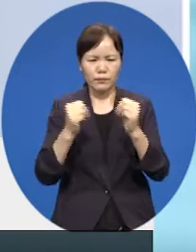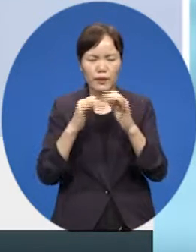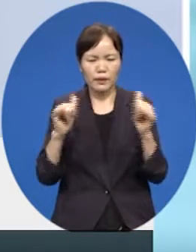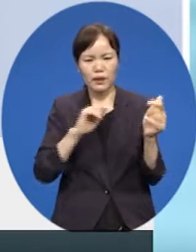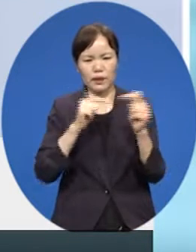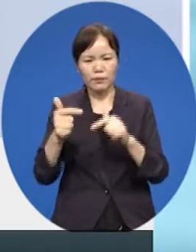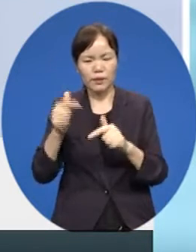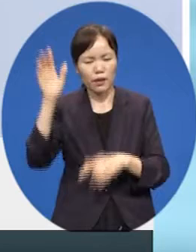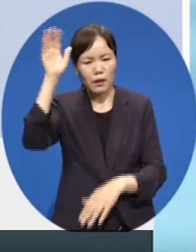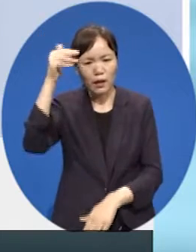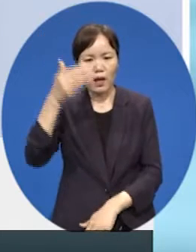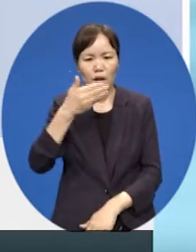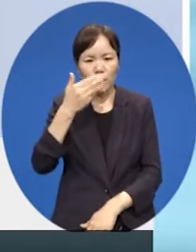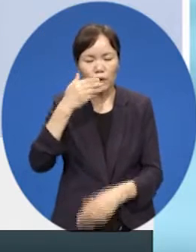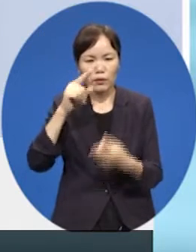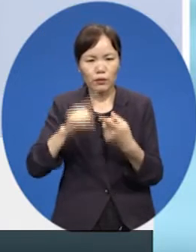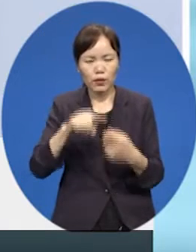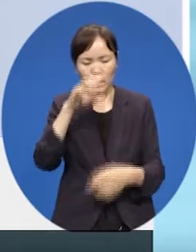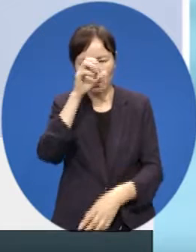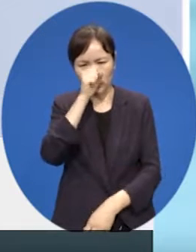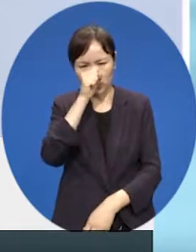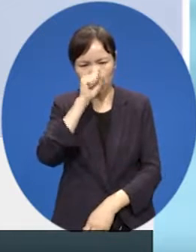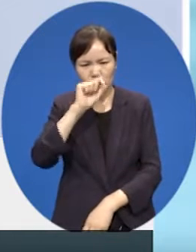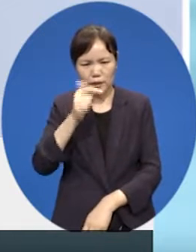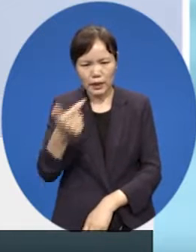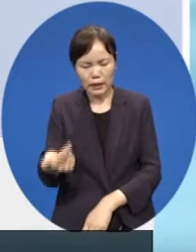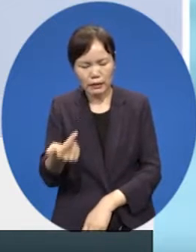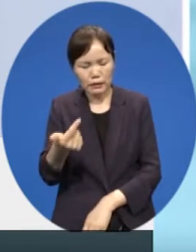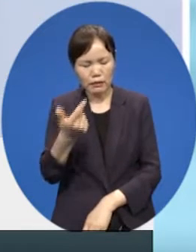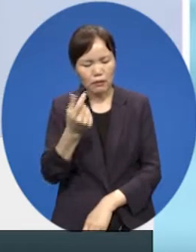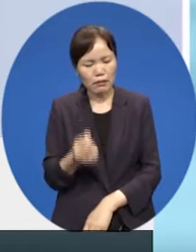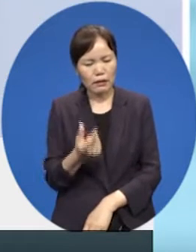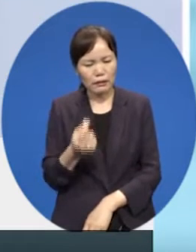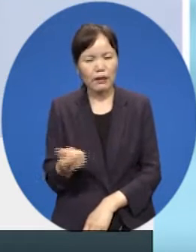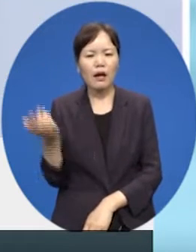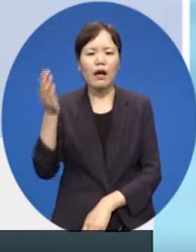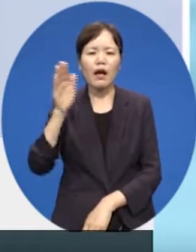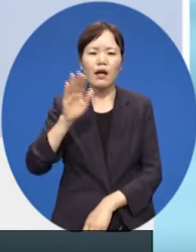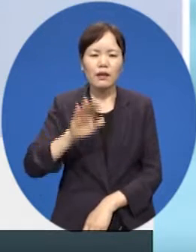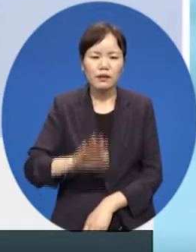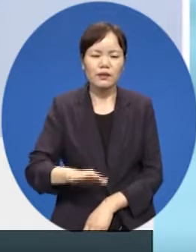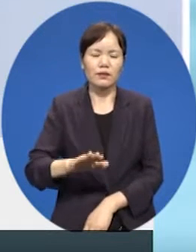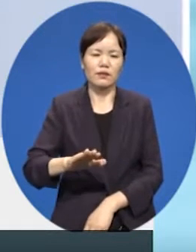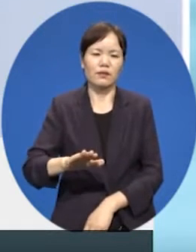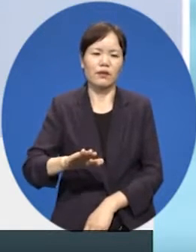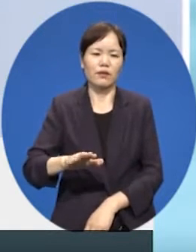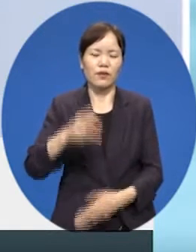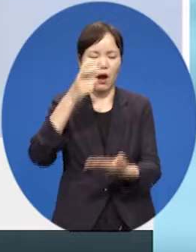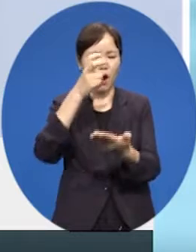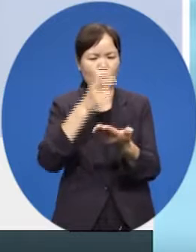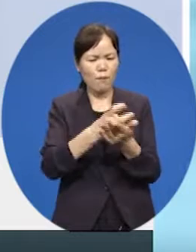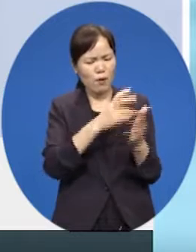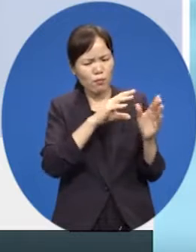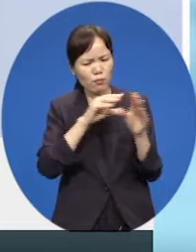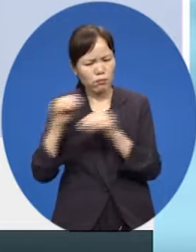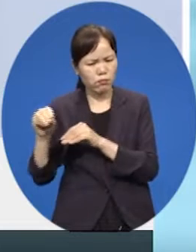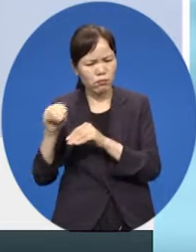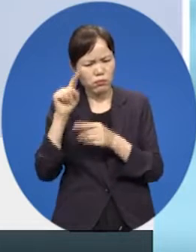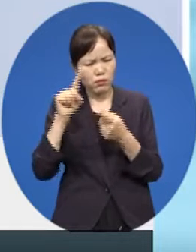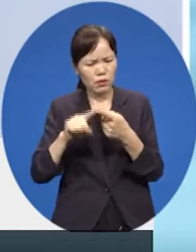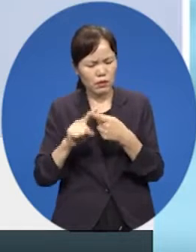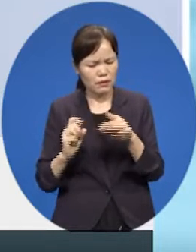시경을 좀 안좋아 하는 것은 같은데 그렇다 하더라도 법으로 금지하는 것은 좀